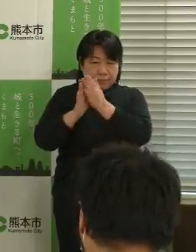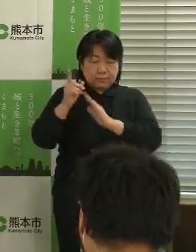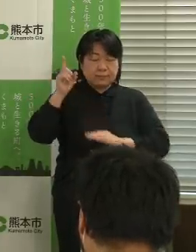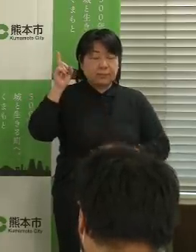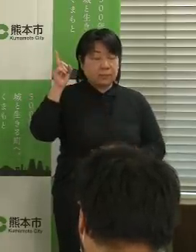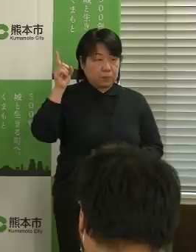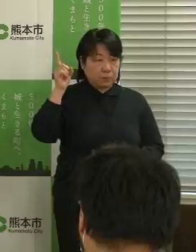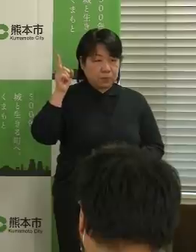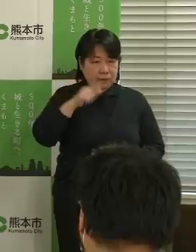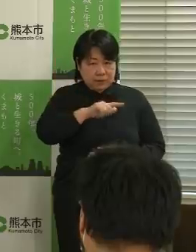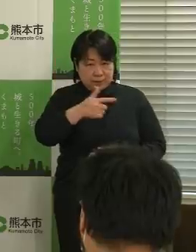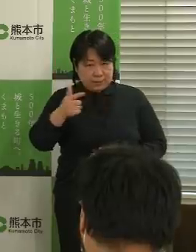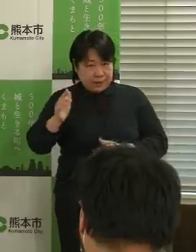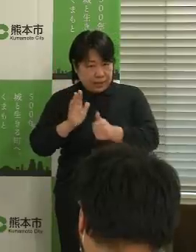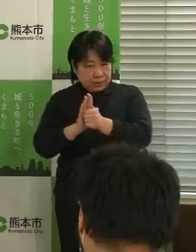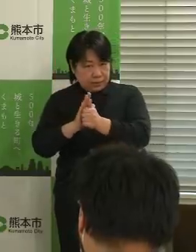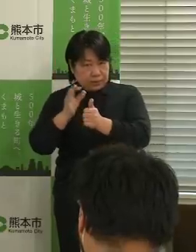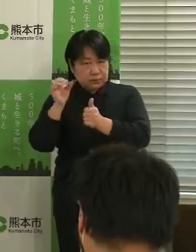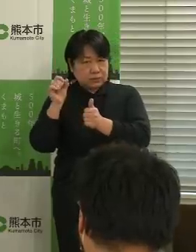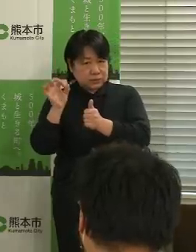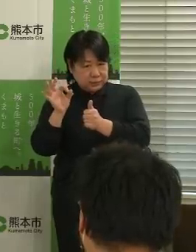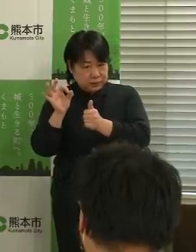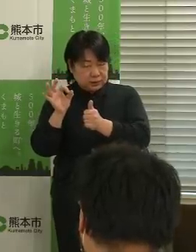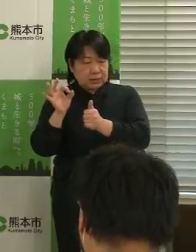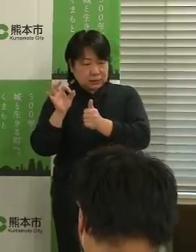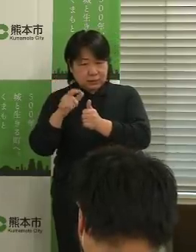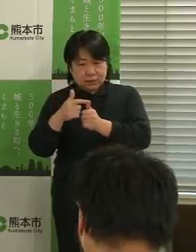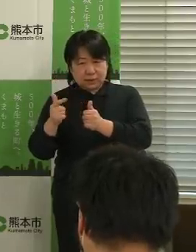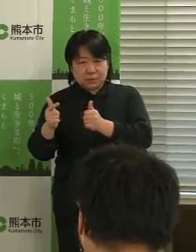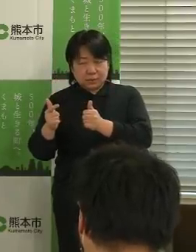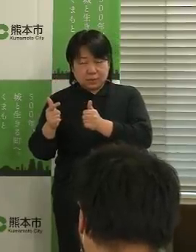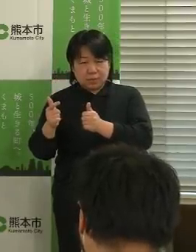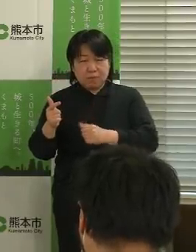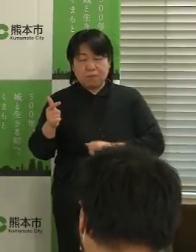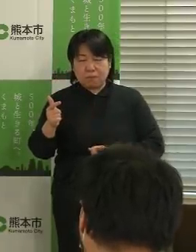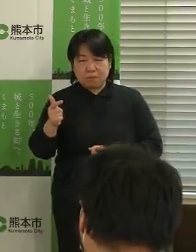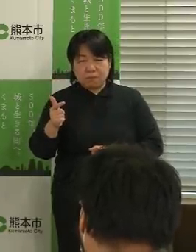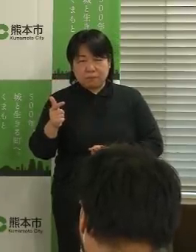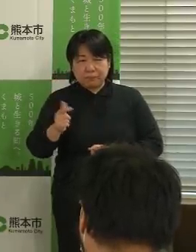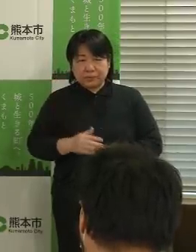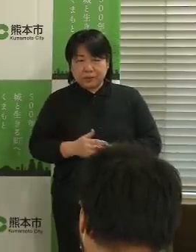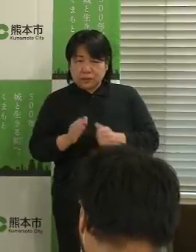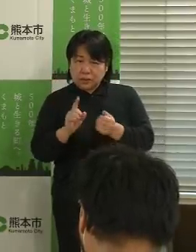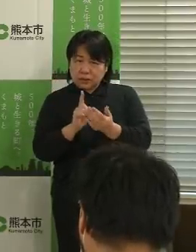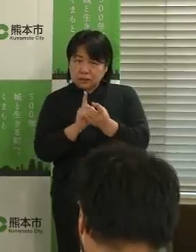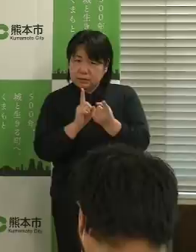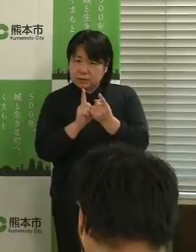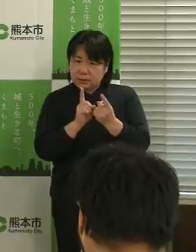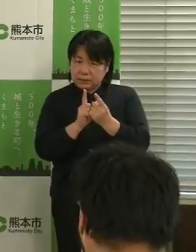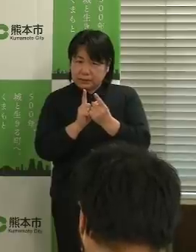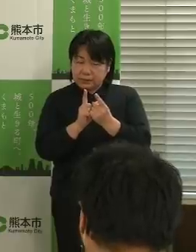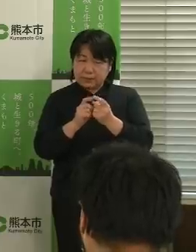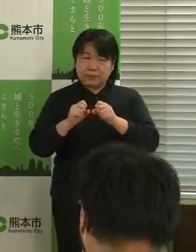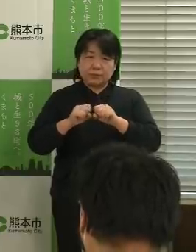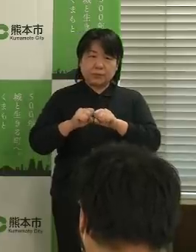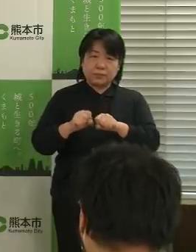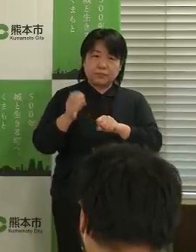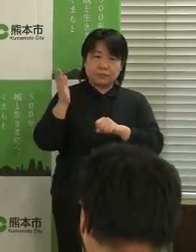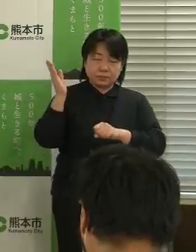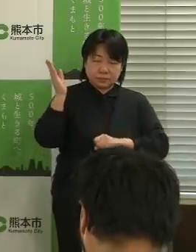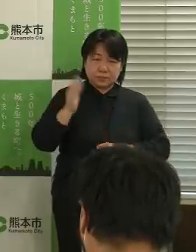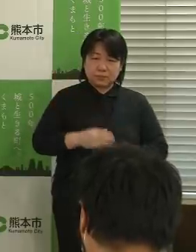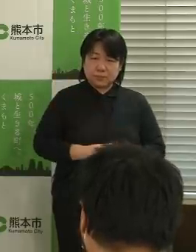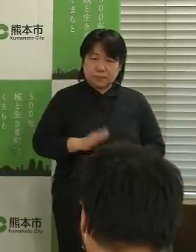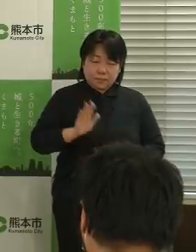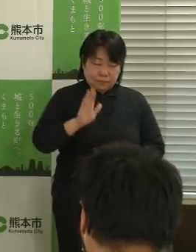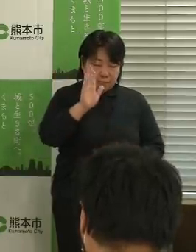ね、さまざまな協力金でありますとか、そういったことが対応としてですねされているところでありますので、